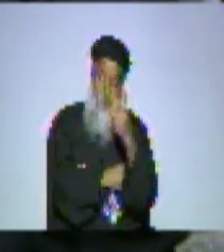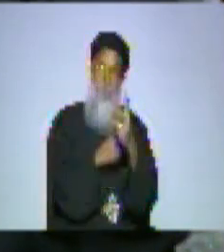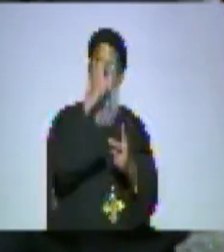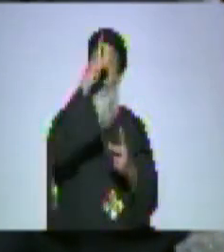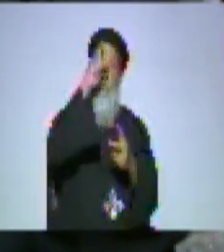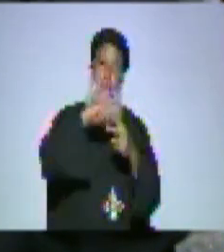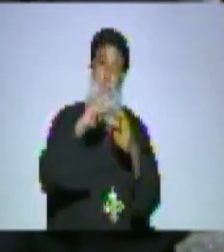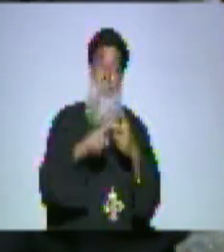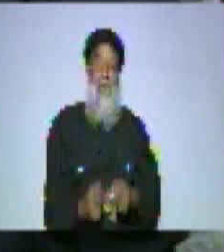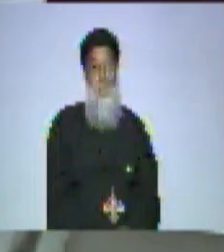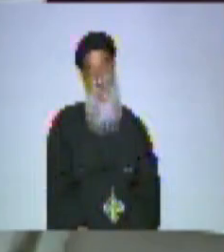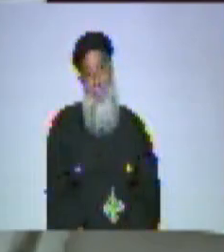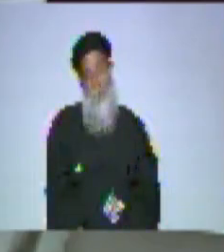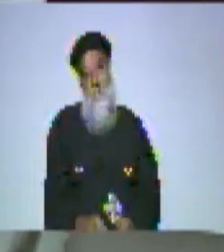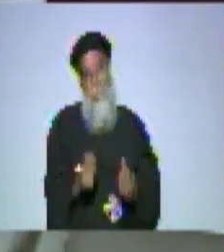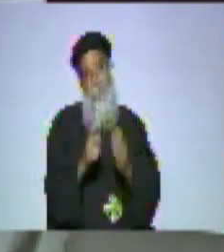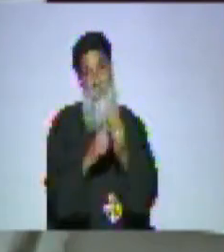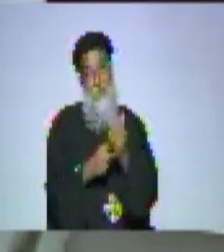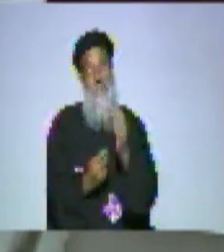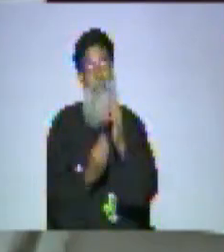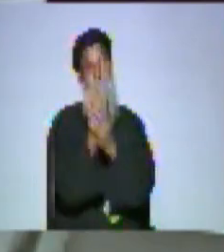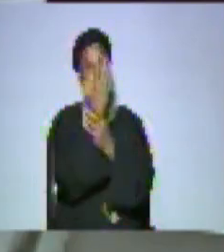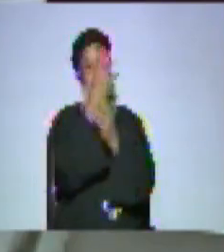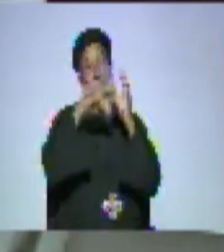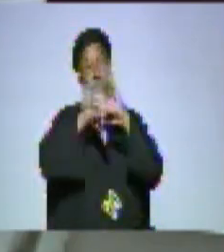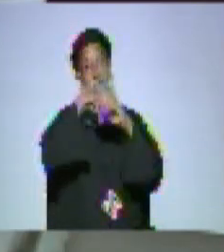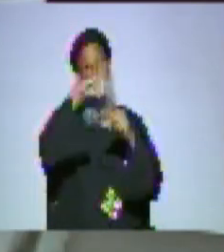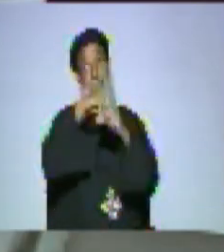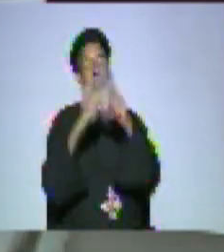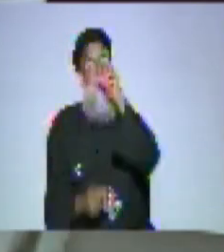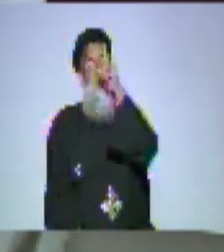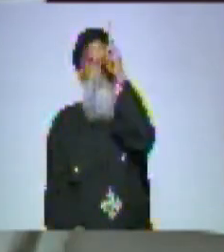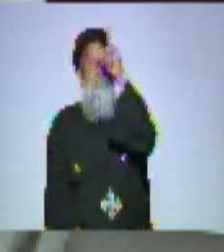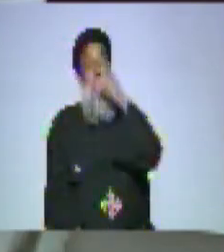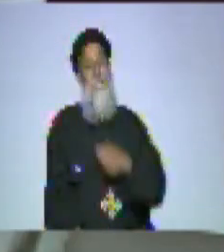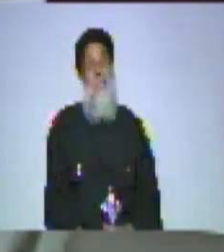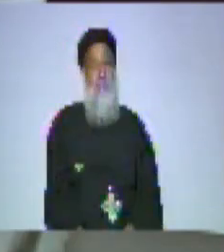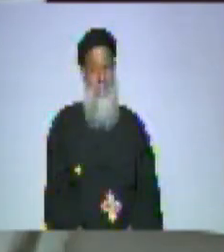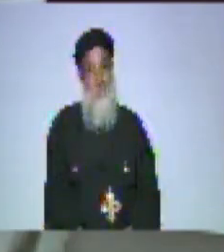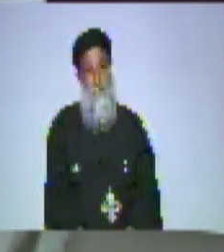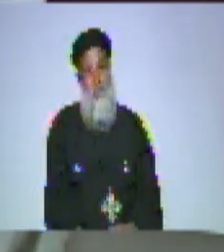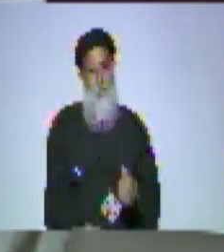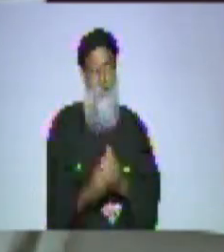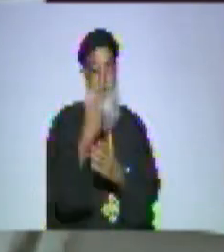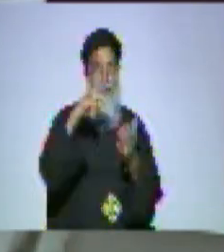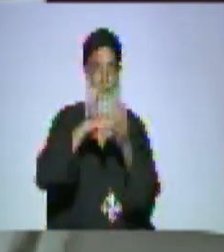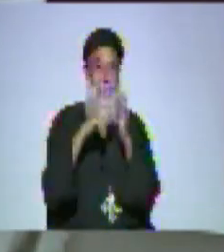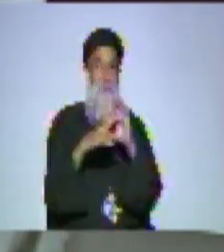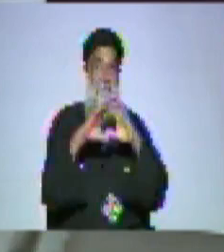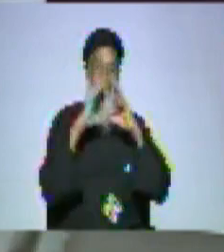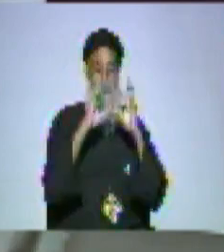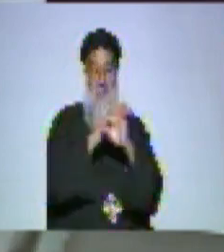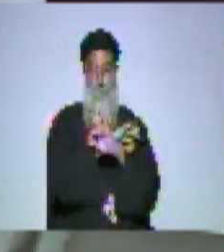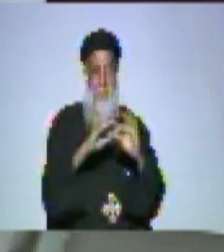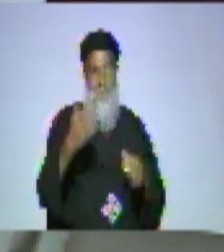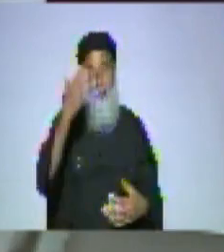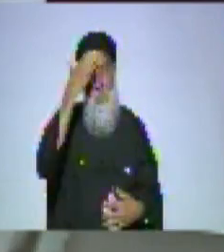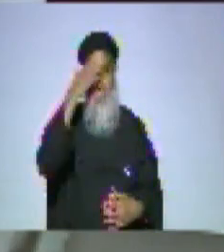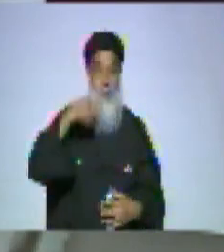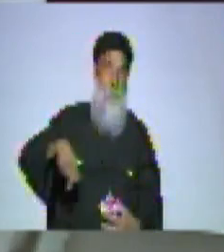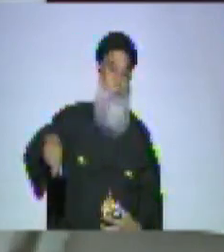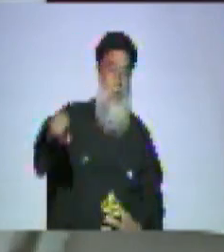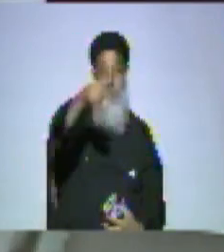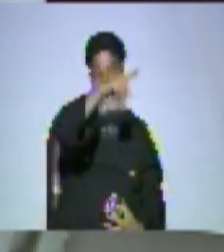بس الاساس بقى هو الخالق الخالق الذي خلقنا جميعا ويباركنا بقى